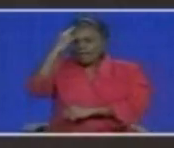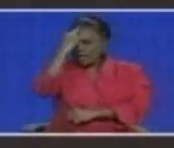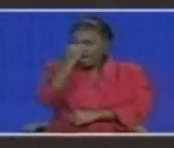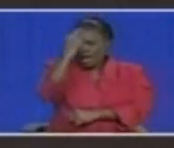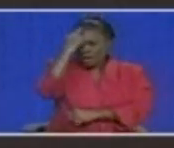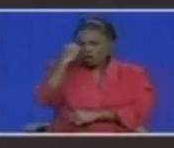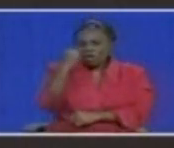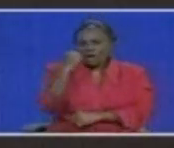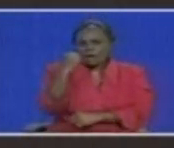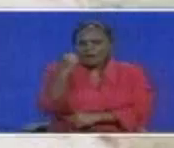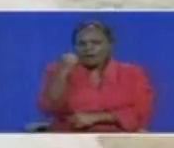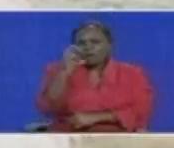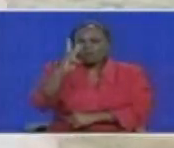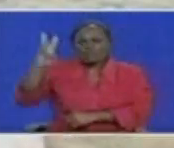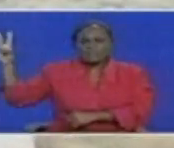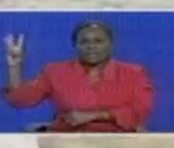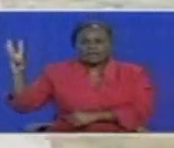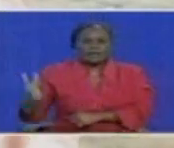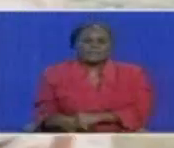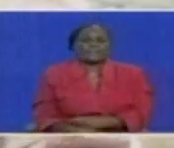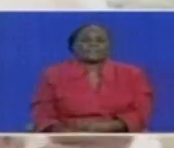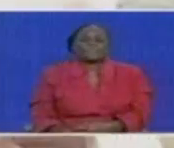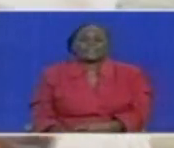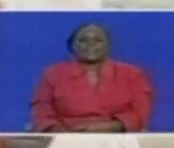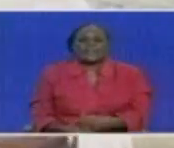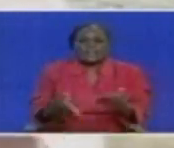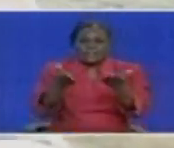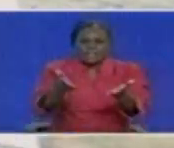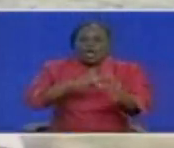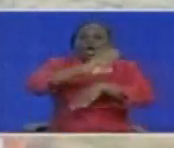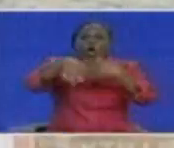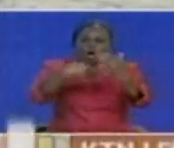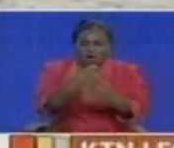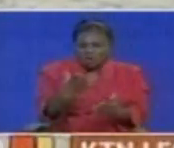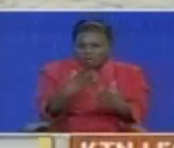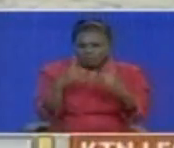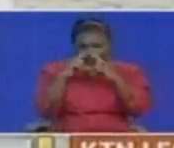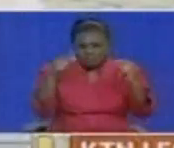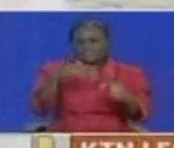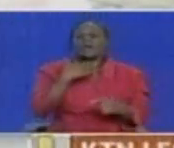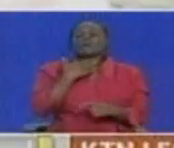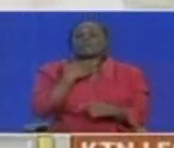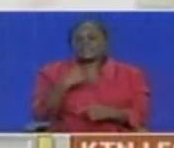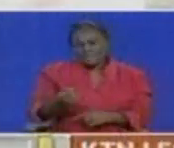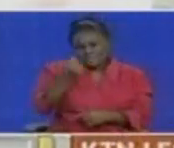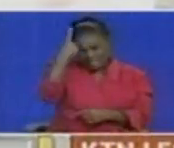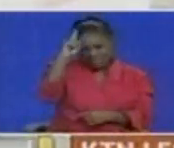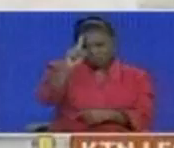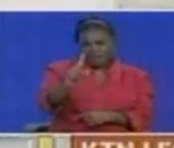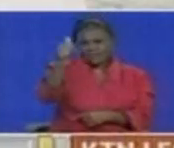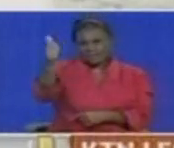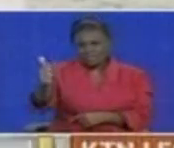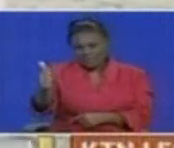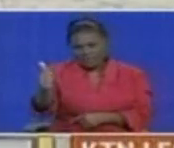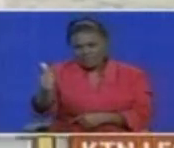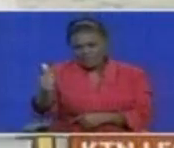Magharibi. Kwa hivyo hii mambo yote hii mimi nataka tuelewane.